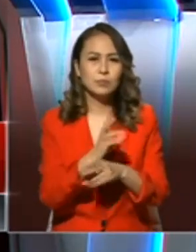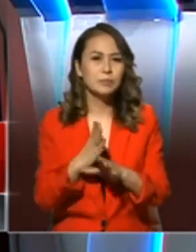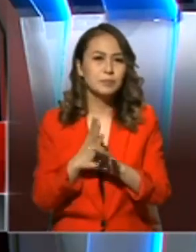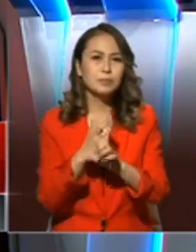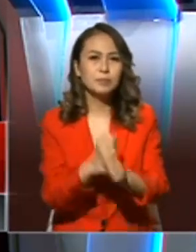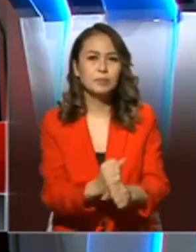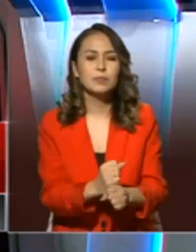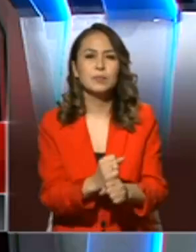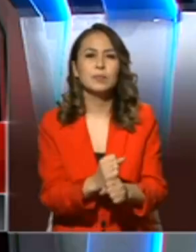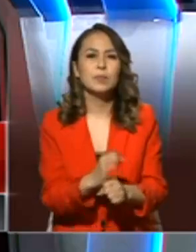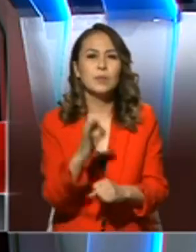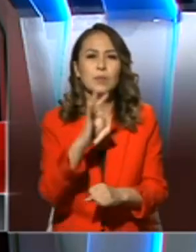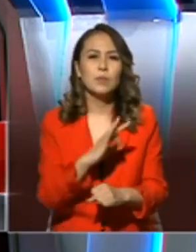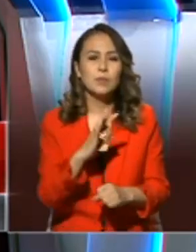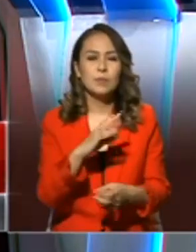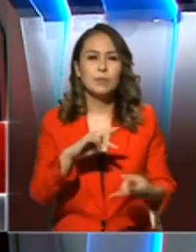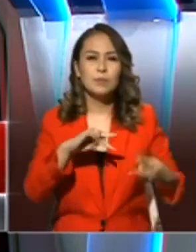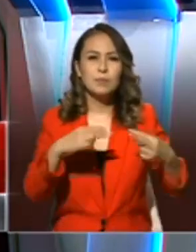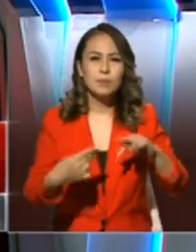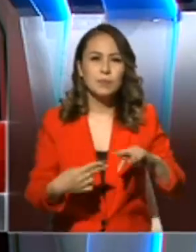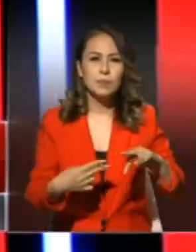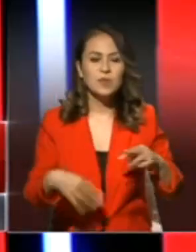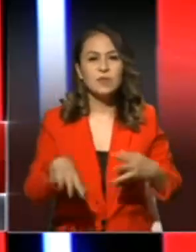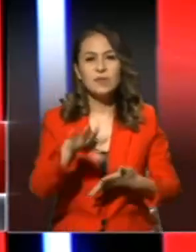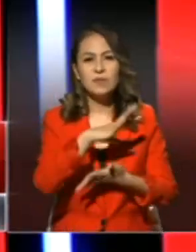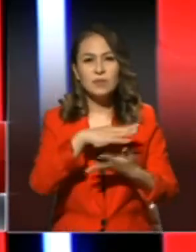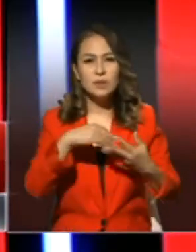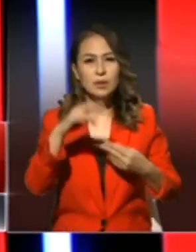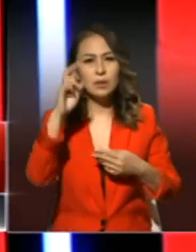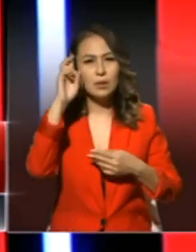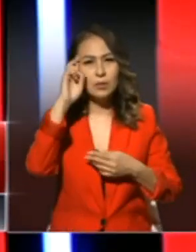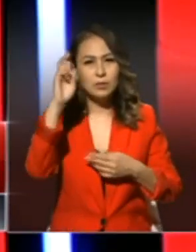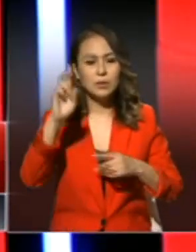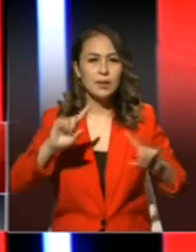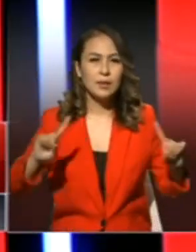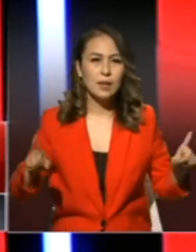енді трансплантация мәселесі бұл бүкіл елдің медицинасының